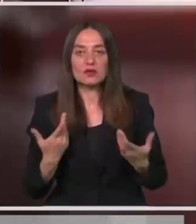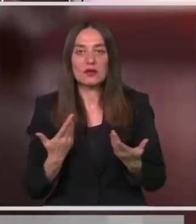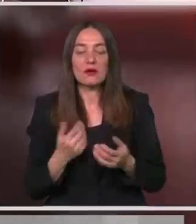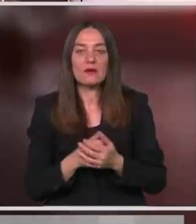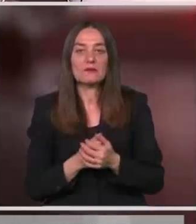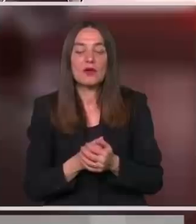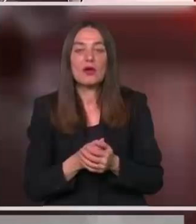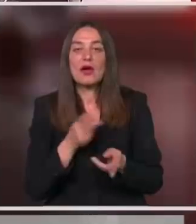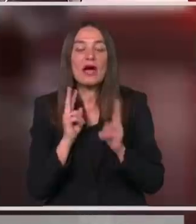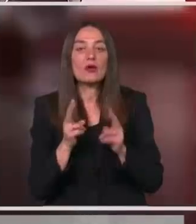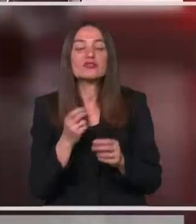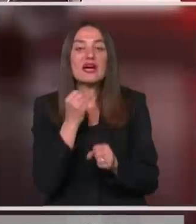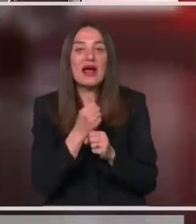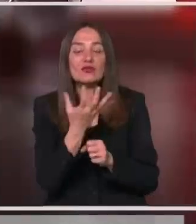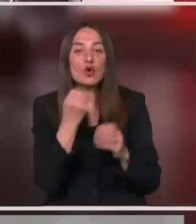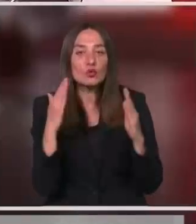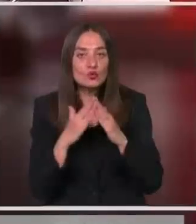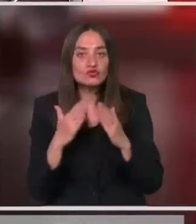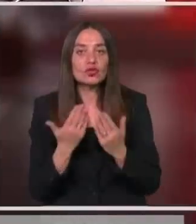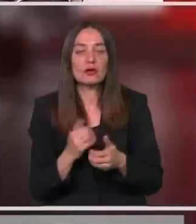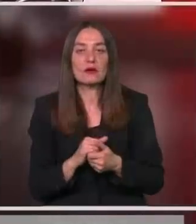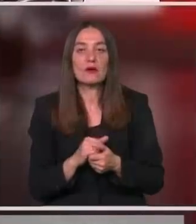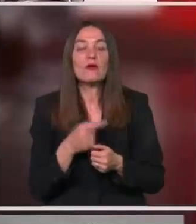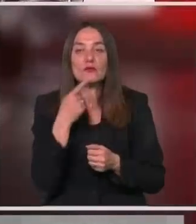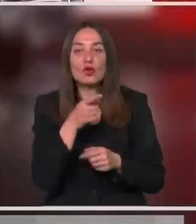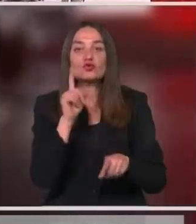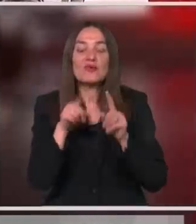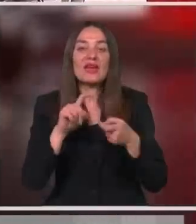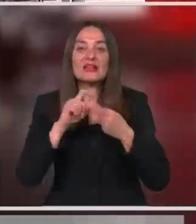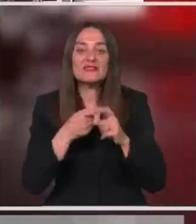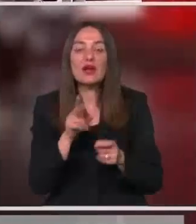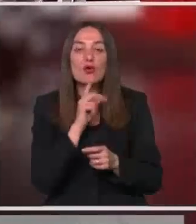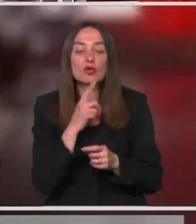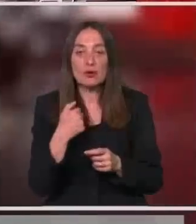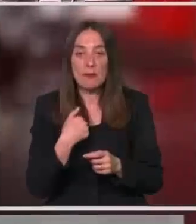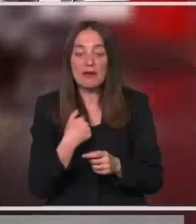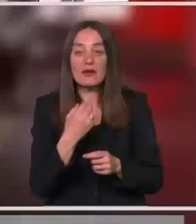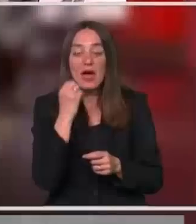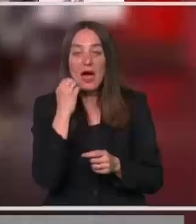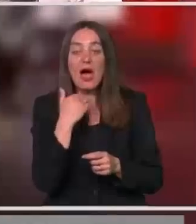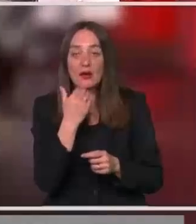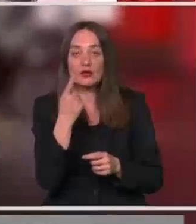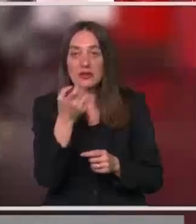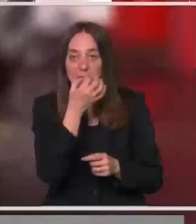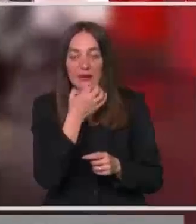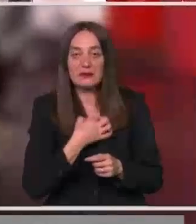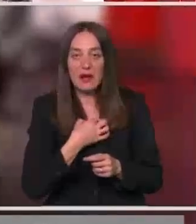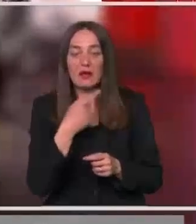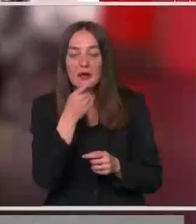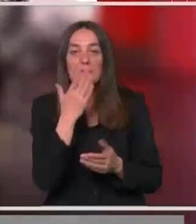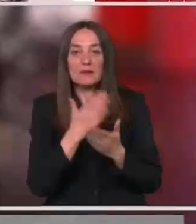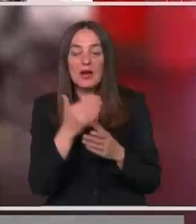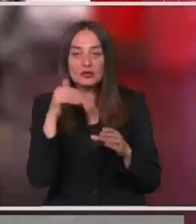kuće. Kako se radi od kuće na kraju krajeva. Znači, to su neke stvari koje će po meni, ako ste pitali, a mislim da je suština vašeg pitanja